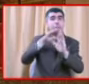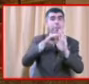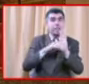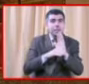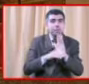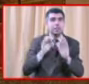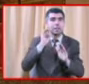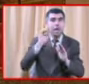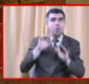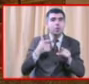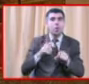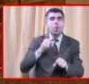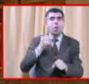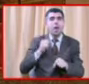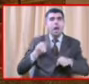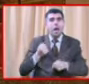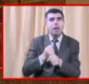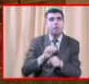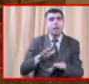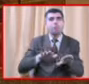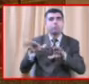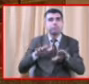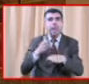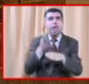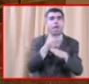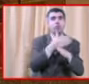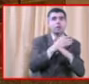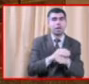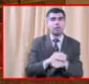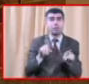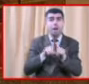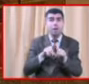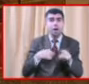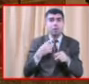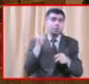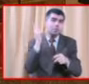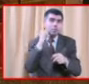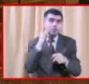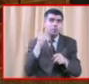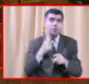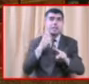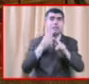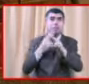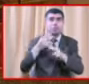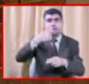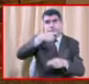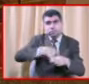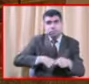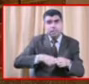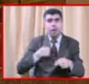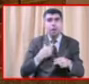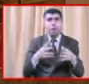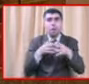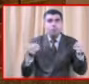للجنة الخارجية. انا كنتفاجئ ان الاسم ديالي تلا من ضمن الاسماء اللي سميتو، مع العلم ان